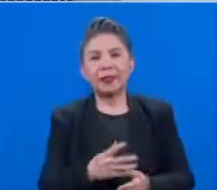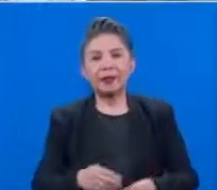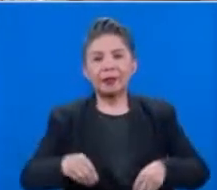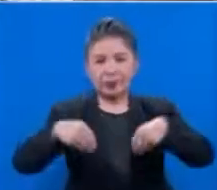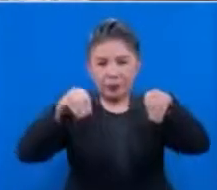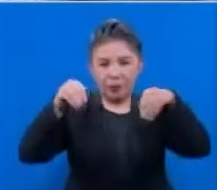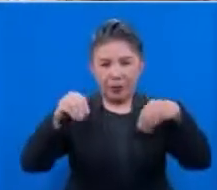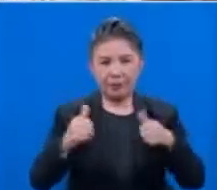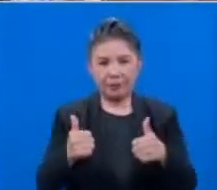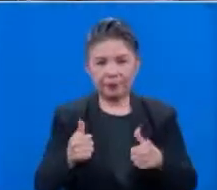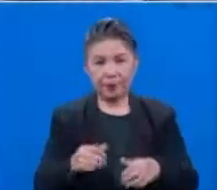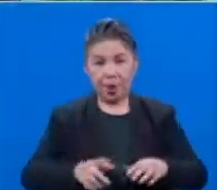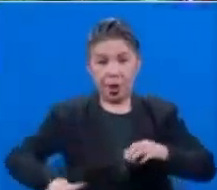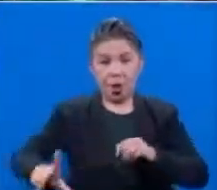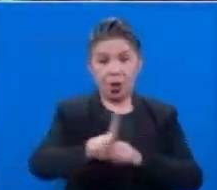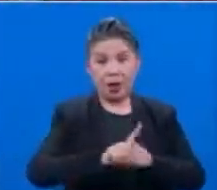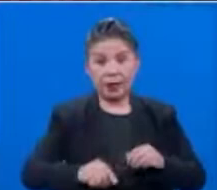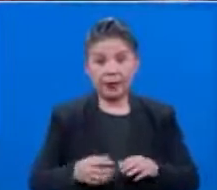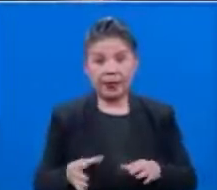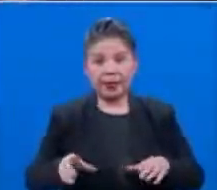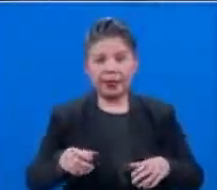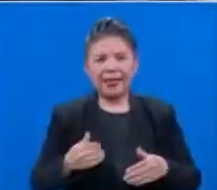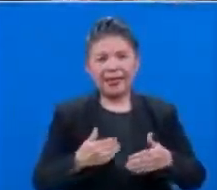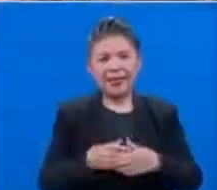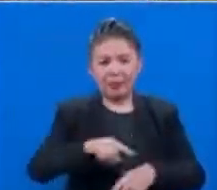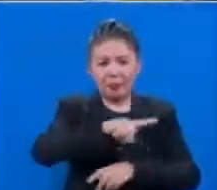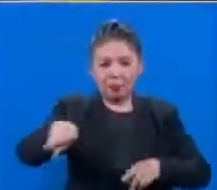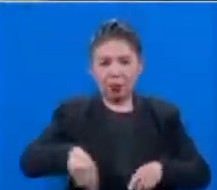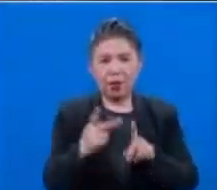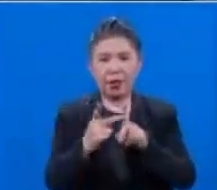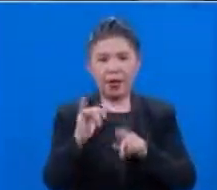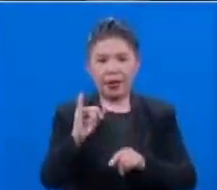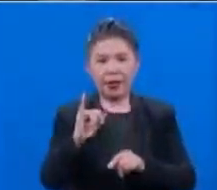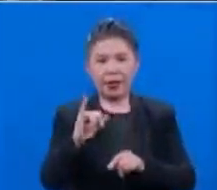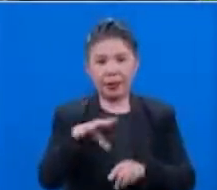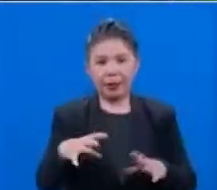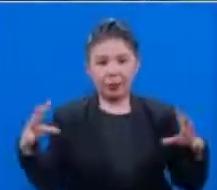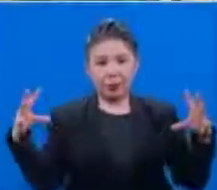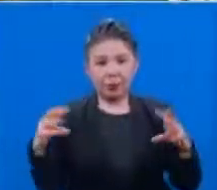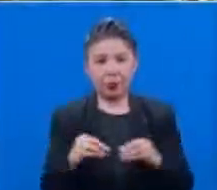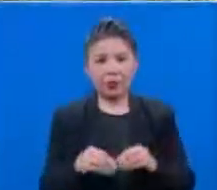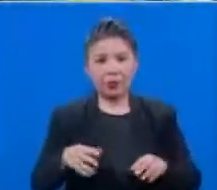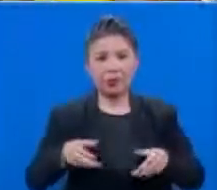lagi. Lokasi pameran ini tidak jauh dari bundaran Hotel Indonesia dan berada di titik pertemuan sejumlah rute